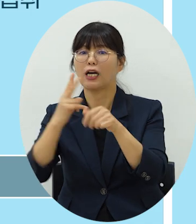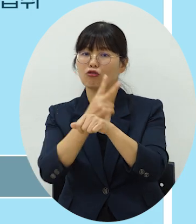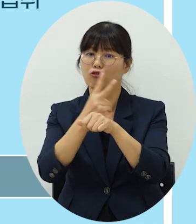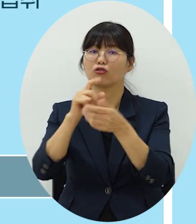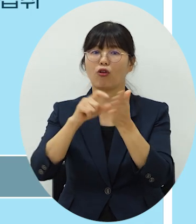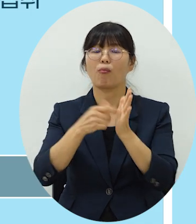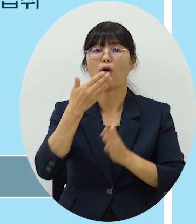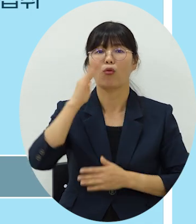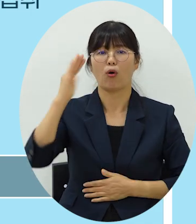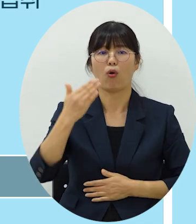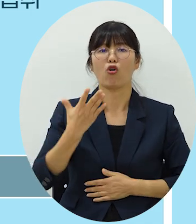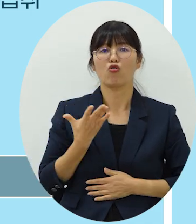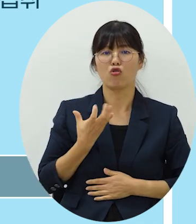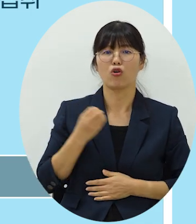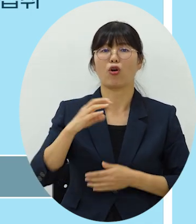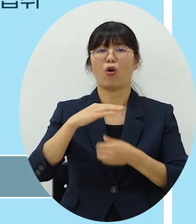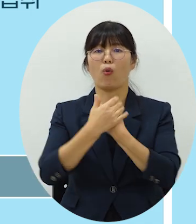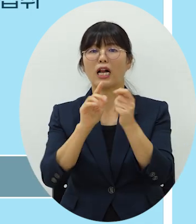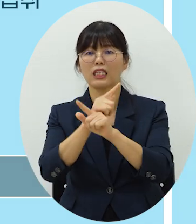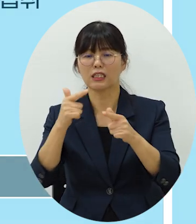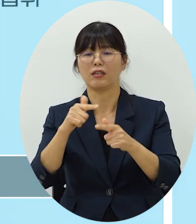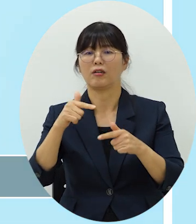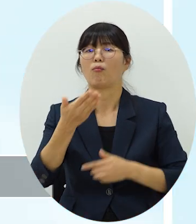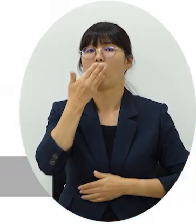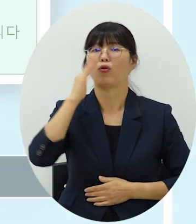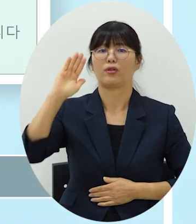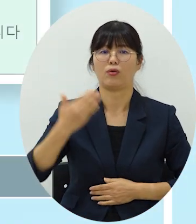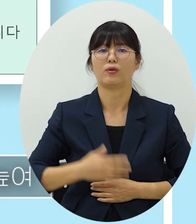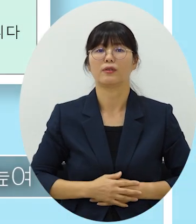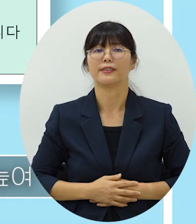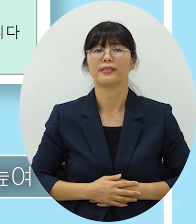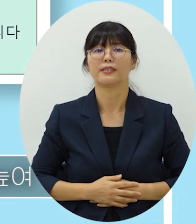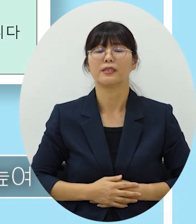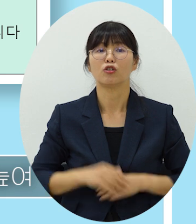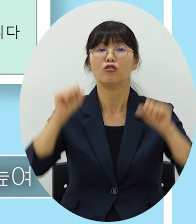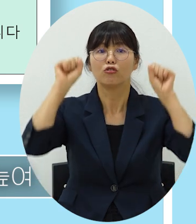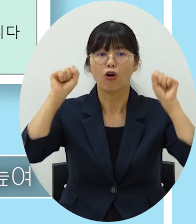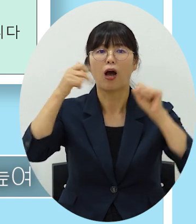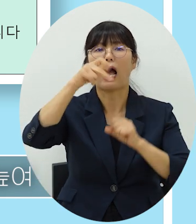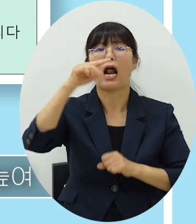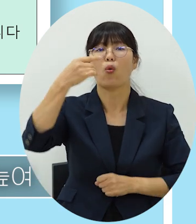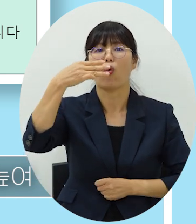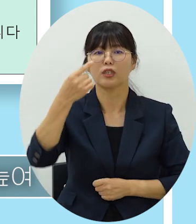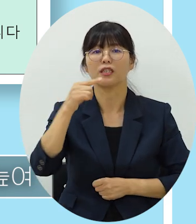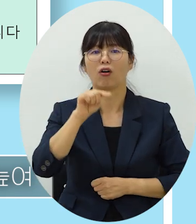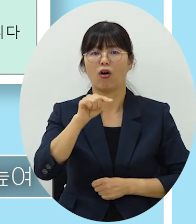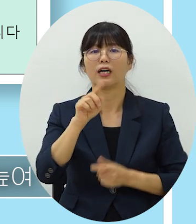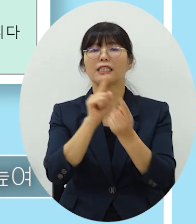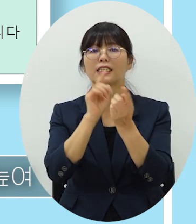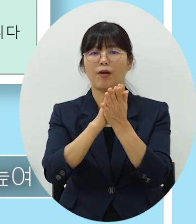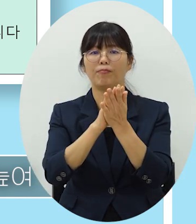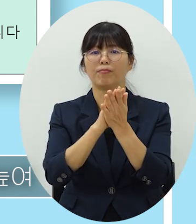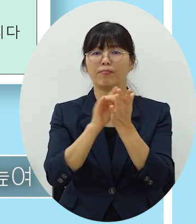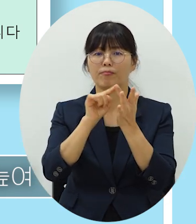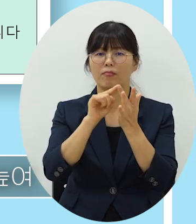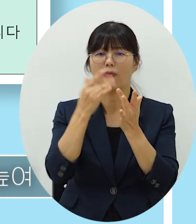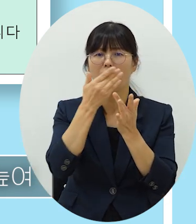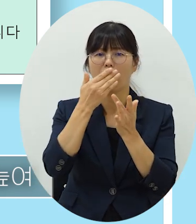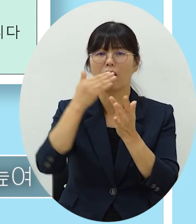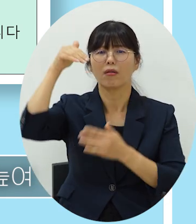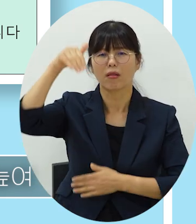정도에 우유 또는 과일군 위주로 먹습니다. 운동은 칼로리를 소모해 직접 혈당을